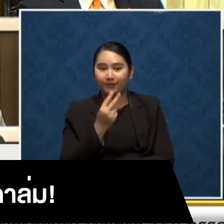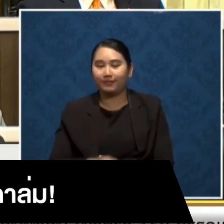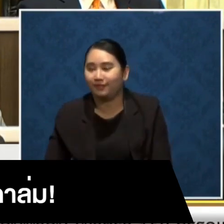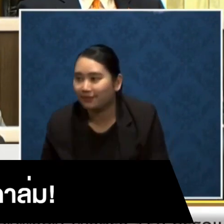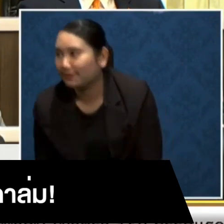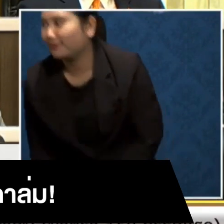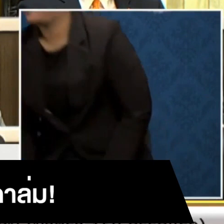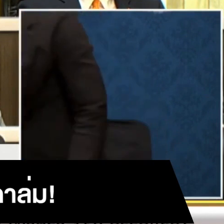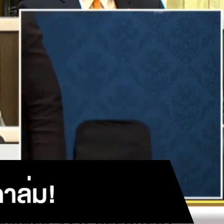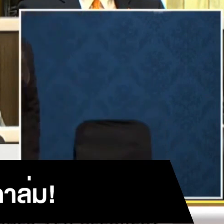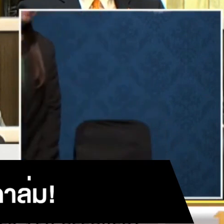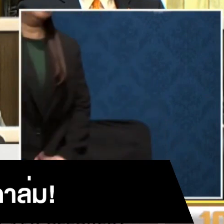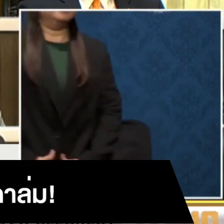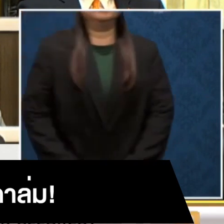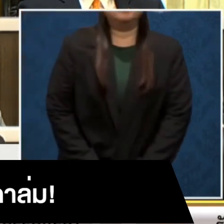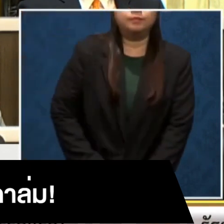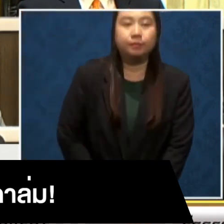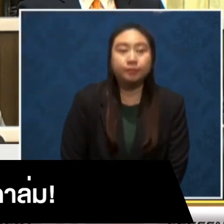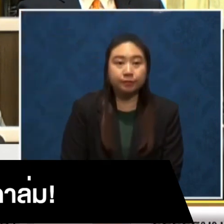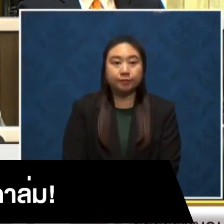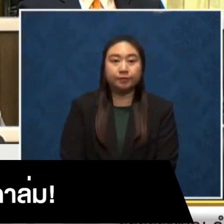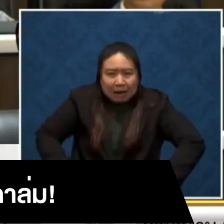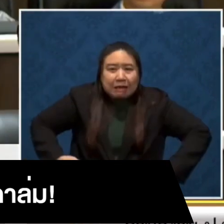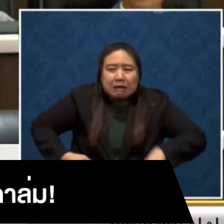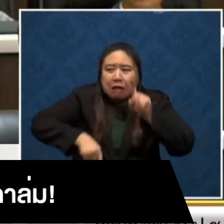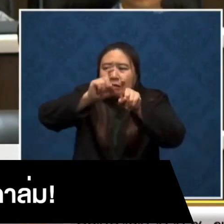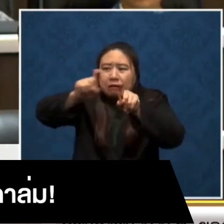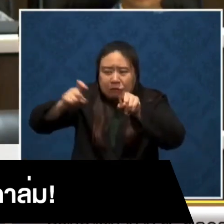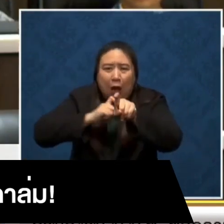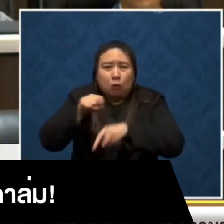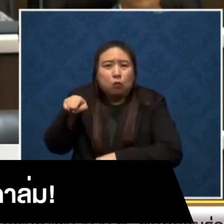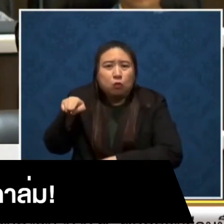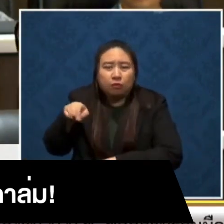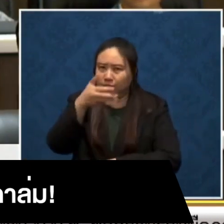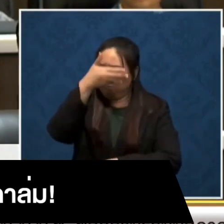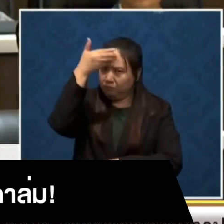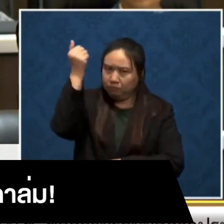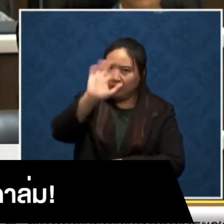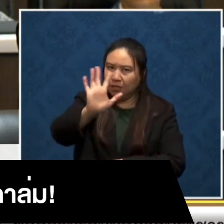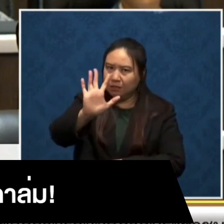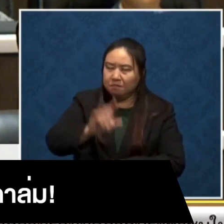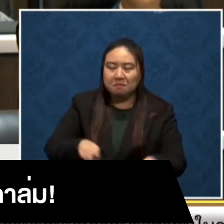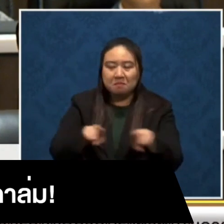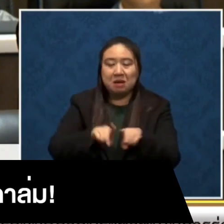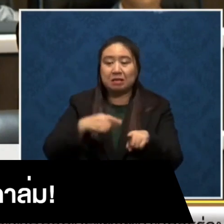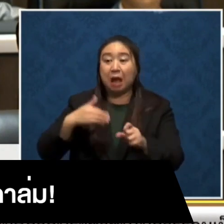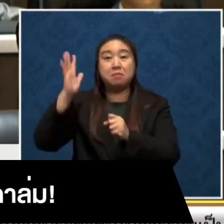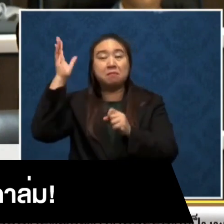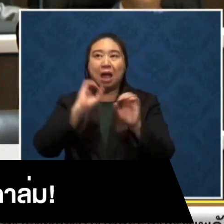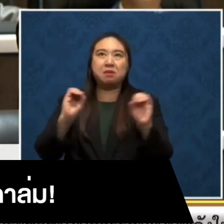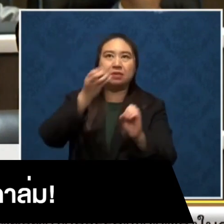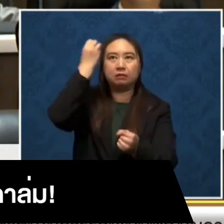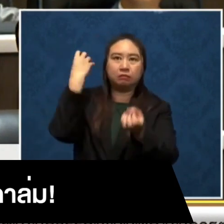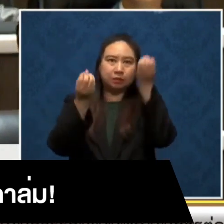ประชุมเห็นว่าส.ส.พรรคก้าวไกลดั้งกันอยู่หนาตาโดยตั้งใจไม่แสดงตนเป็นองค์ประชุมและยังพบว่าส.ส.